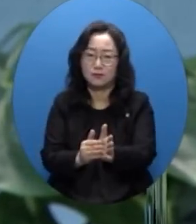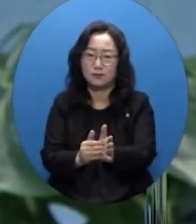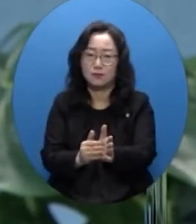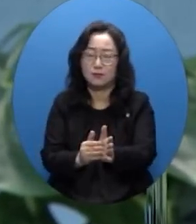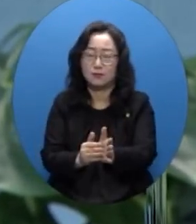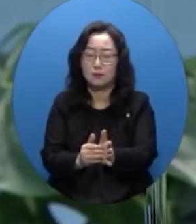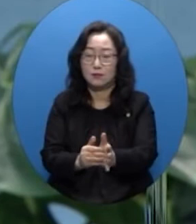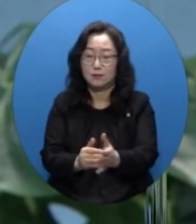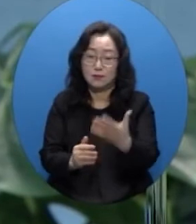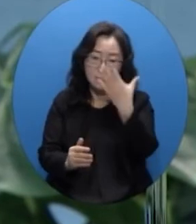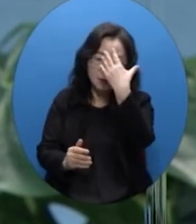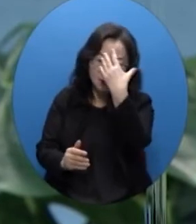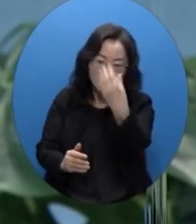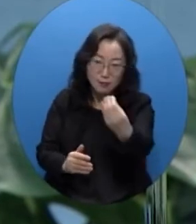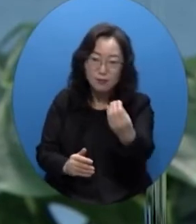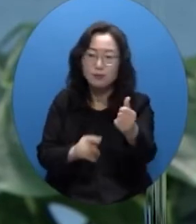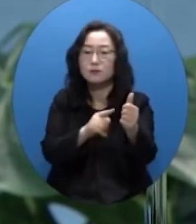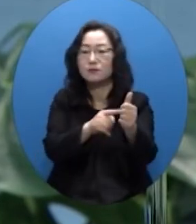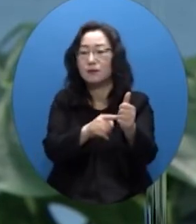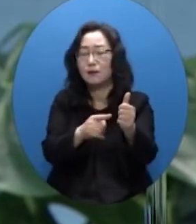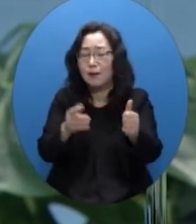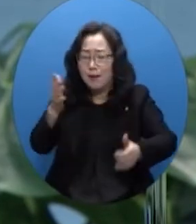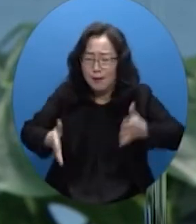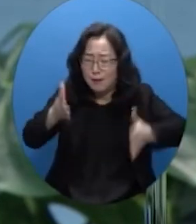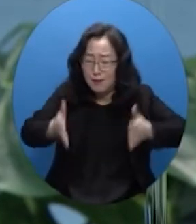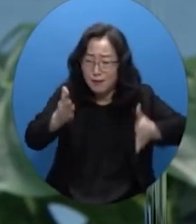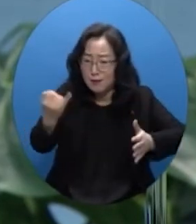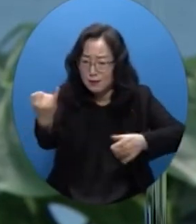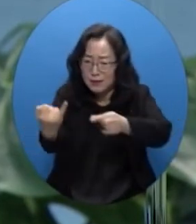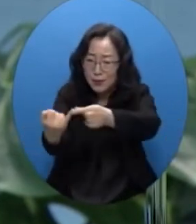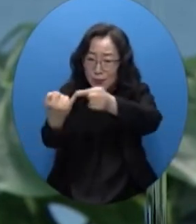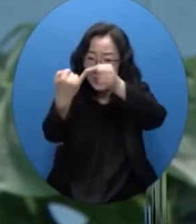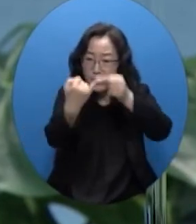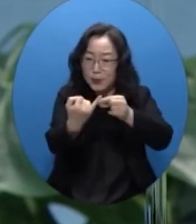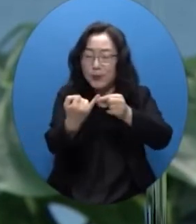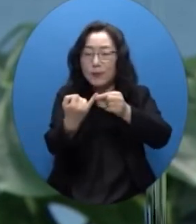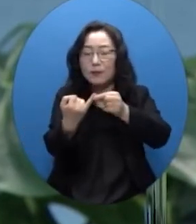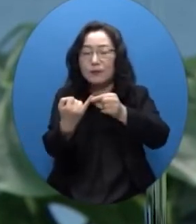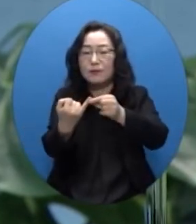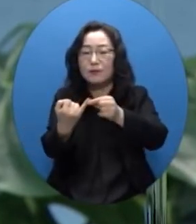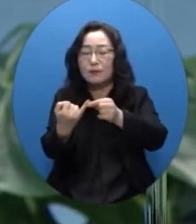저 멀리서 거 뭐 써 보고 달려와서 구조 했을 때는 이미